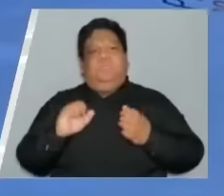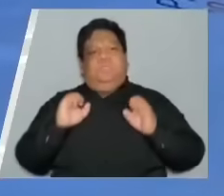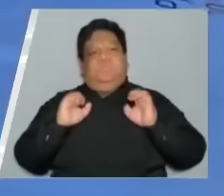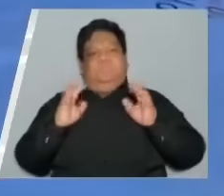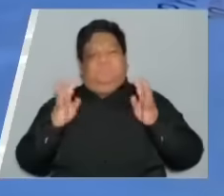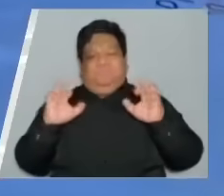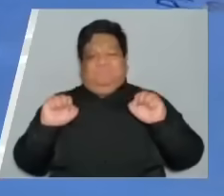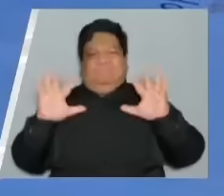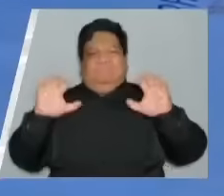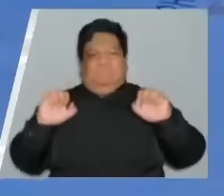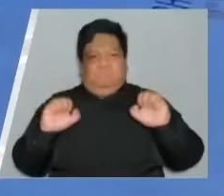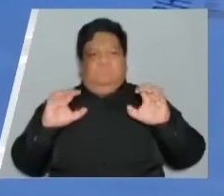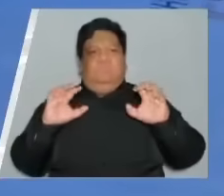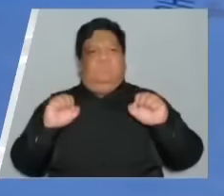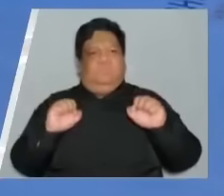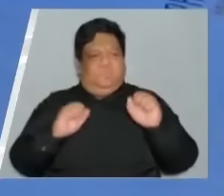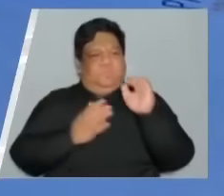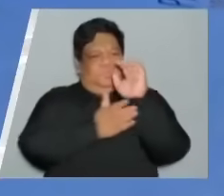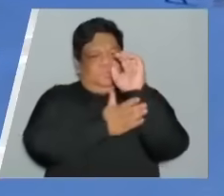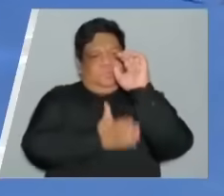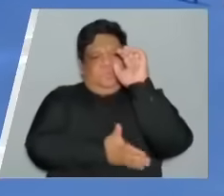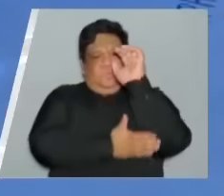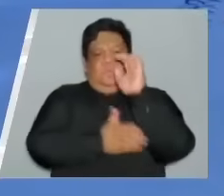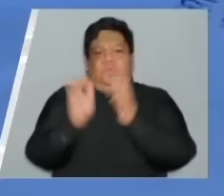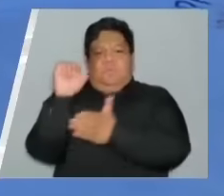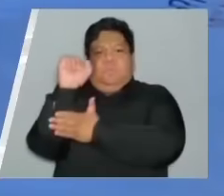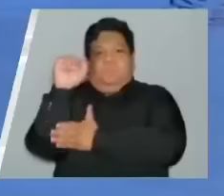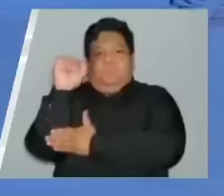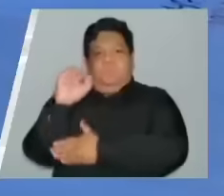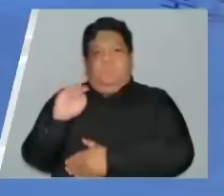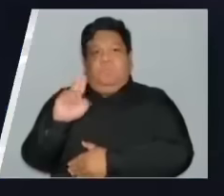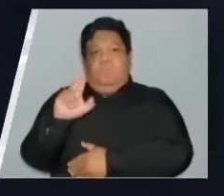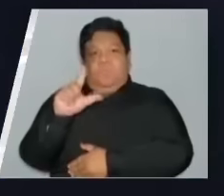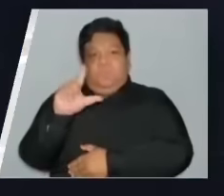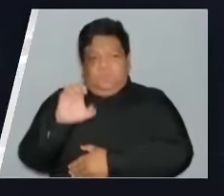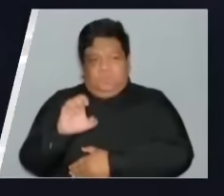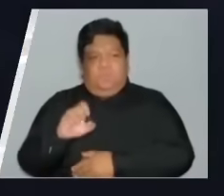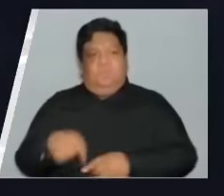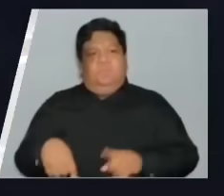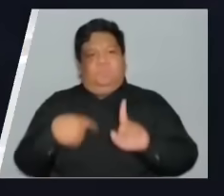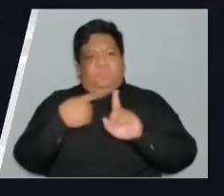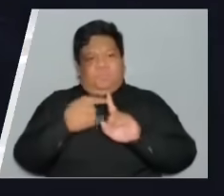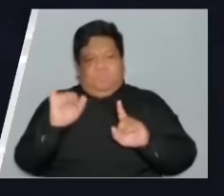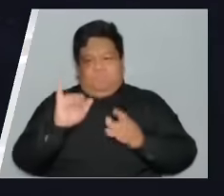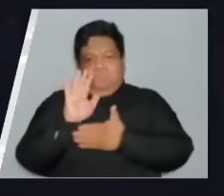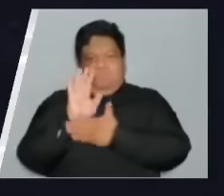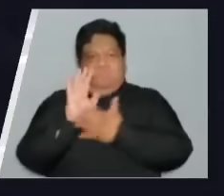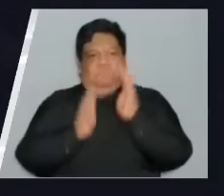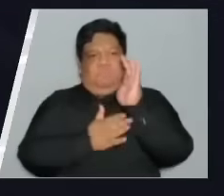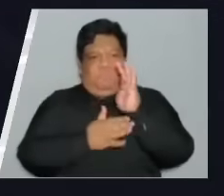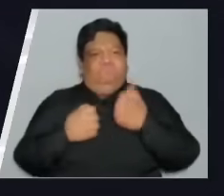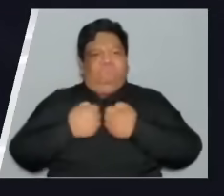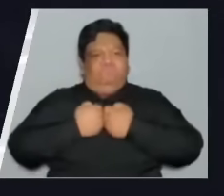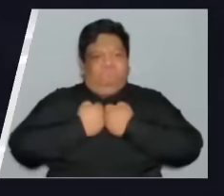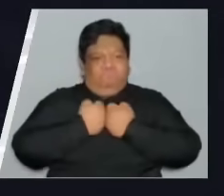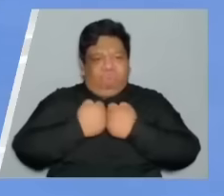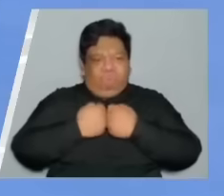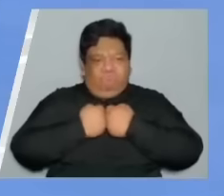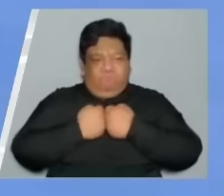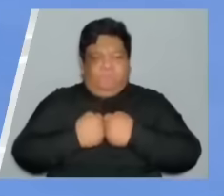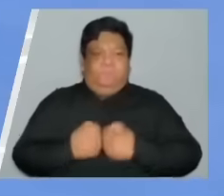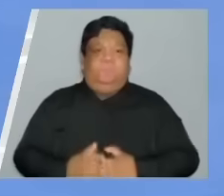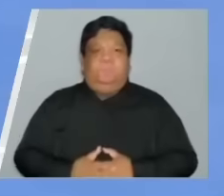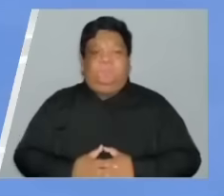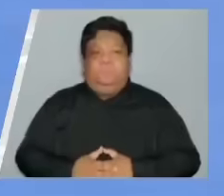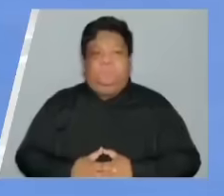po. And syempre yung joints po na i-stretch po siya. Sa aming pagtatapos, nag-iwan ng mensahe si Caloy